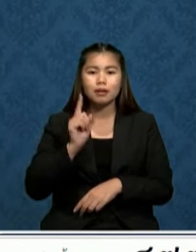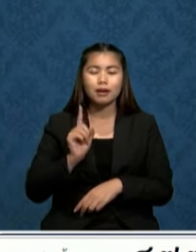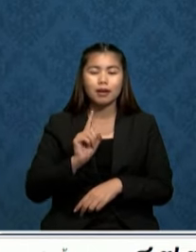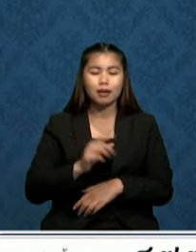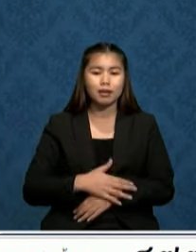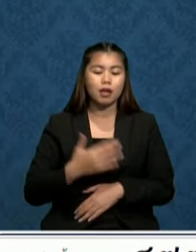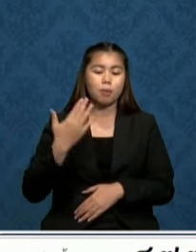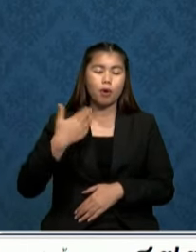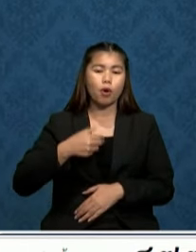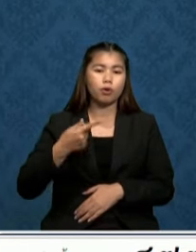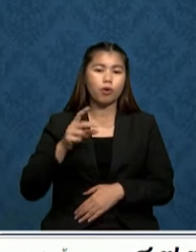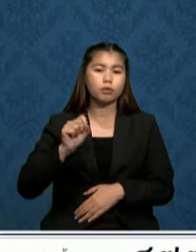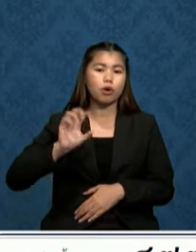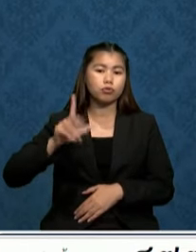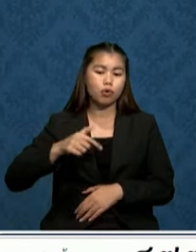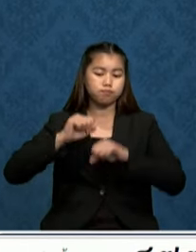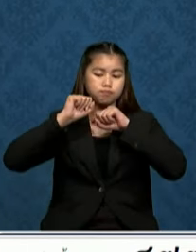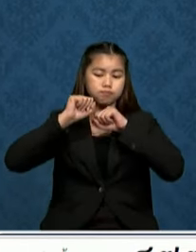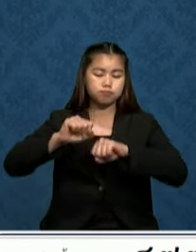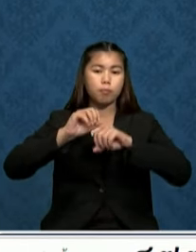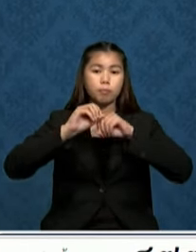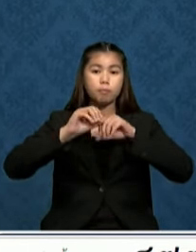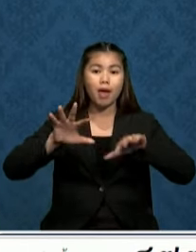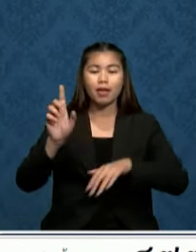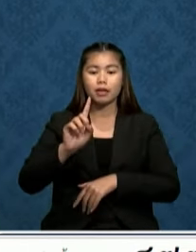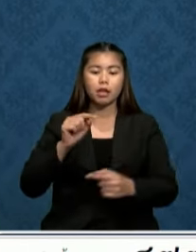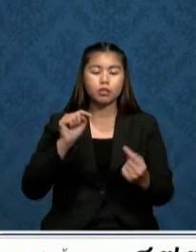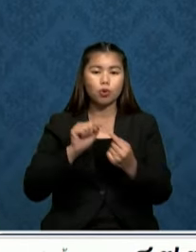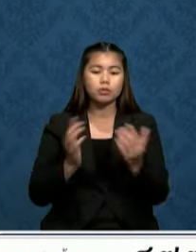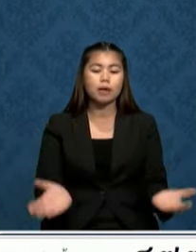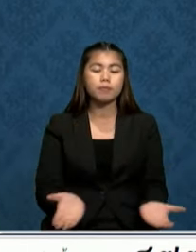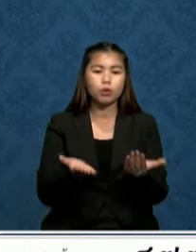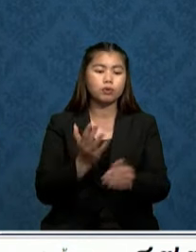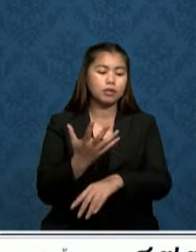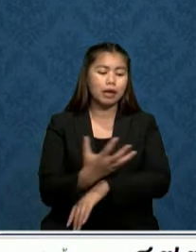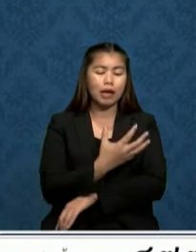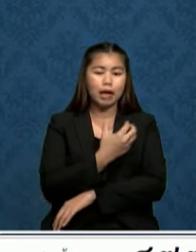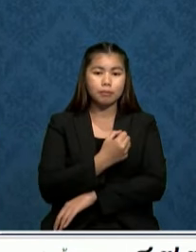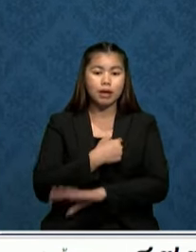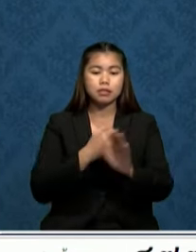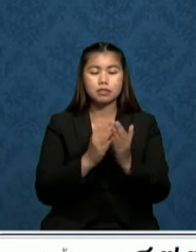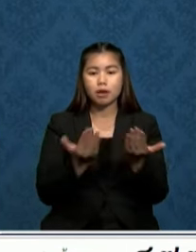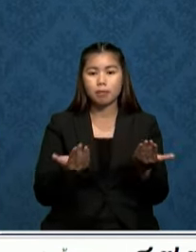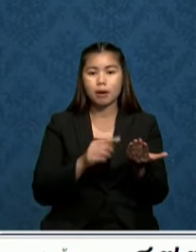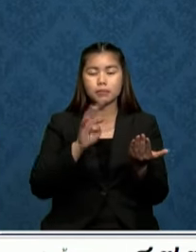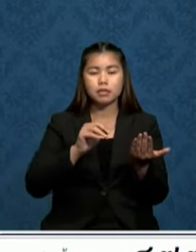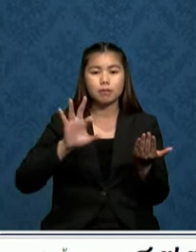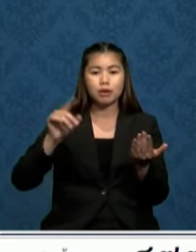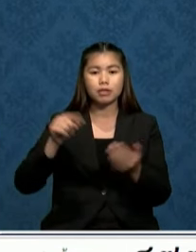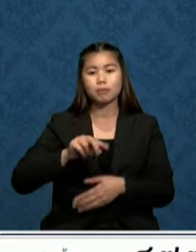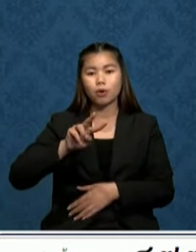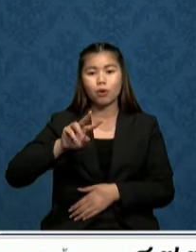าณไ้ประกาศคอสชอ มมความผิดการสนับสนุทางการเมืองด้วยมาเออฉบับที่ 49 ทับ 257